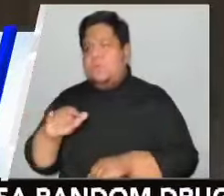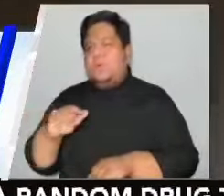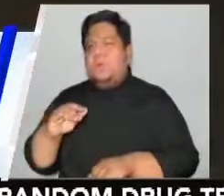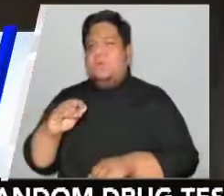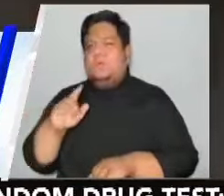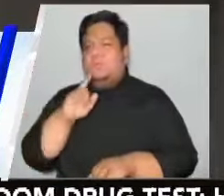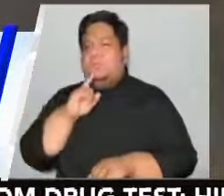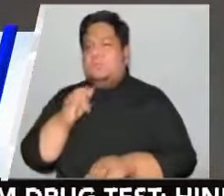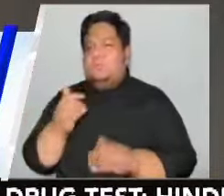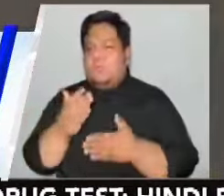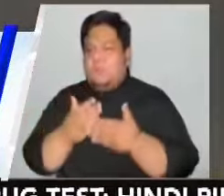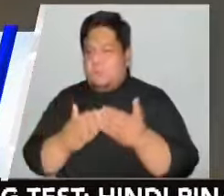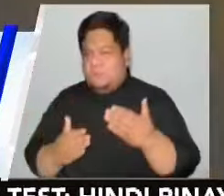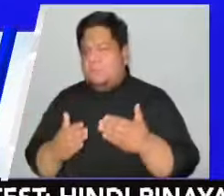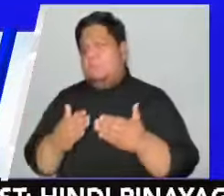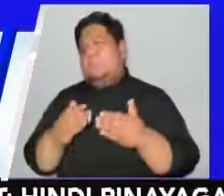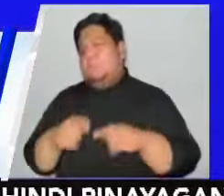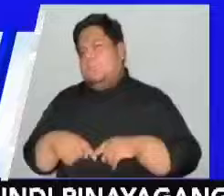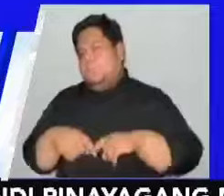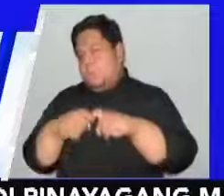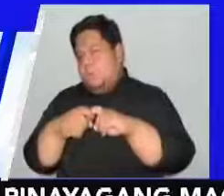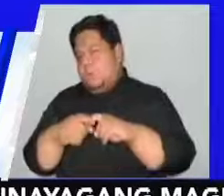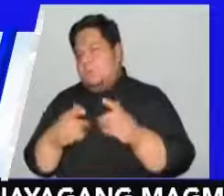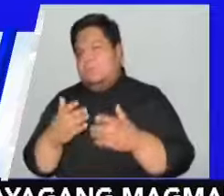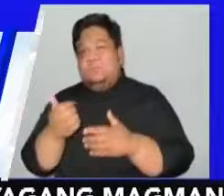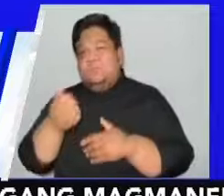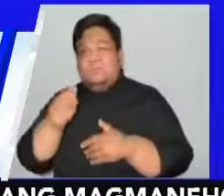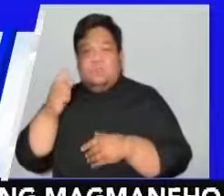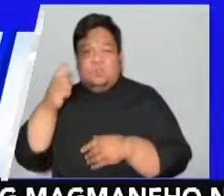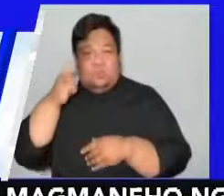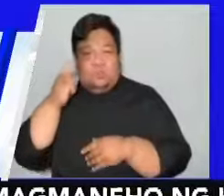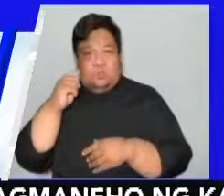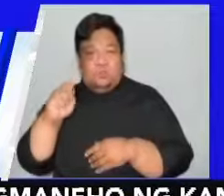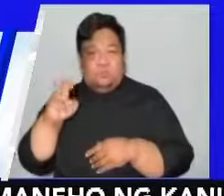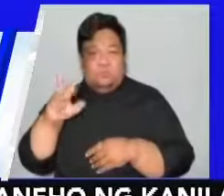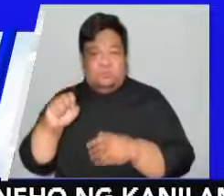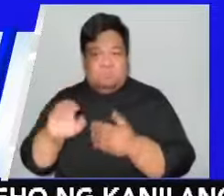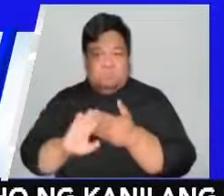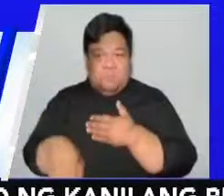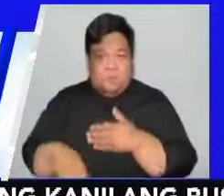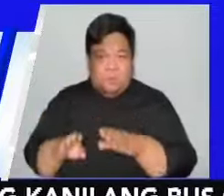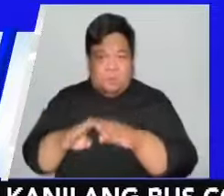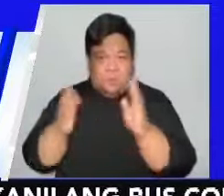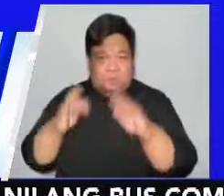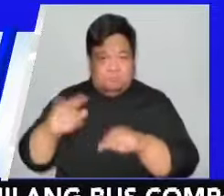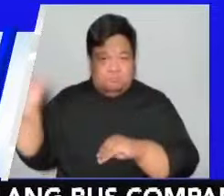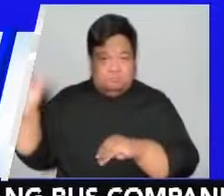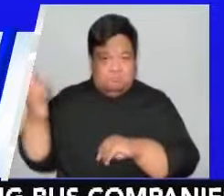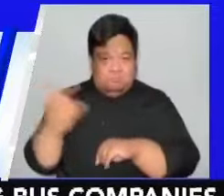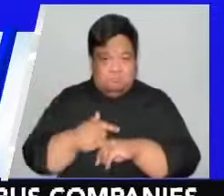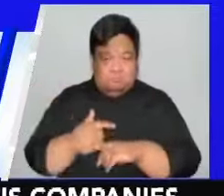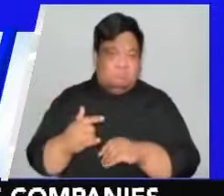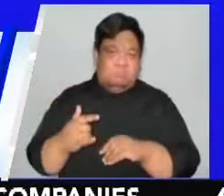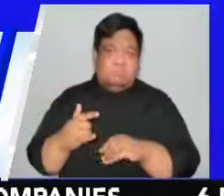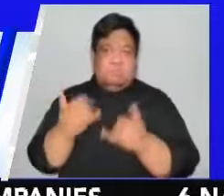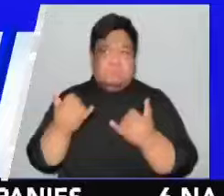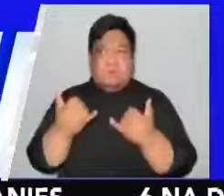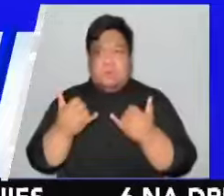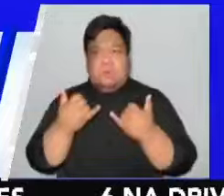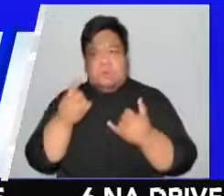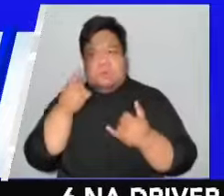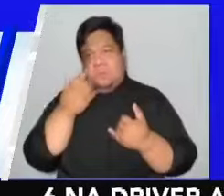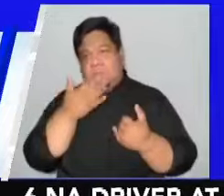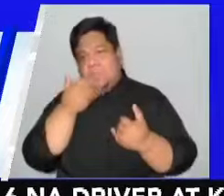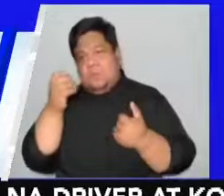tayong mga balita kung nag-resume na, no? Siguro, dahil maganda na rin naman yung mga panahon, at wala na